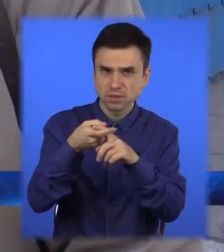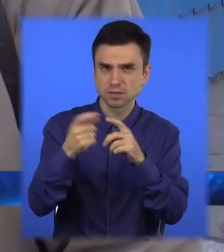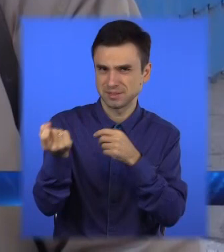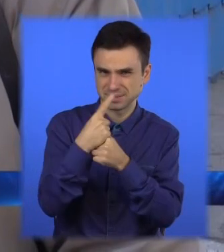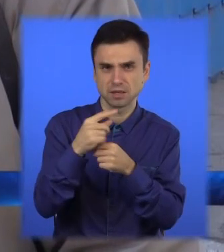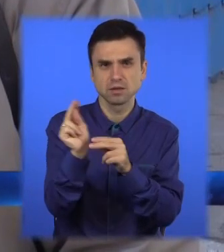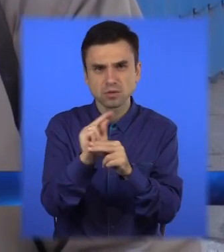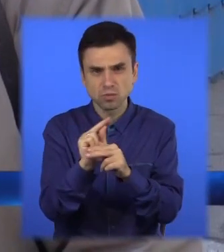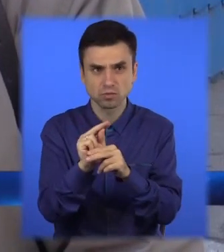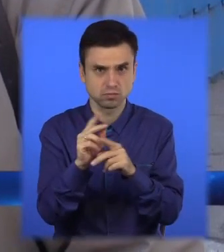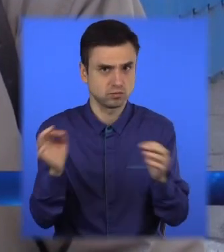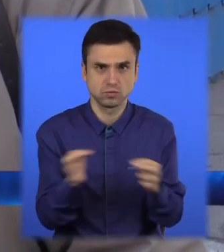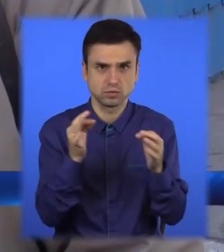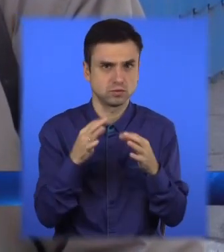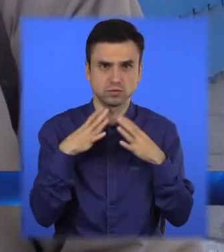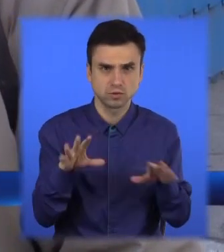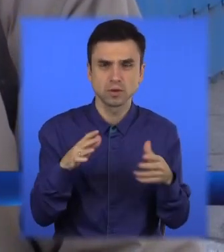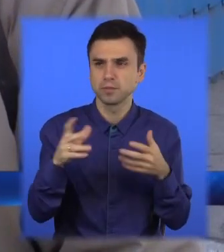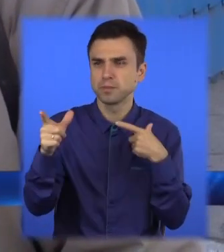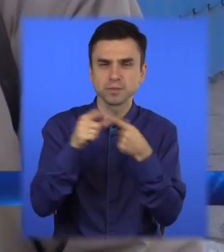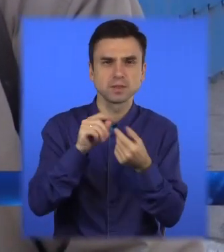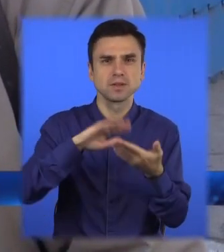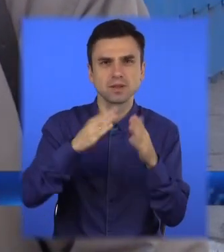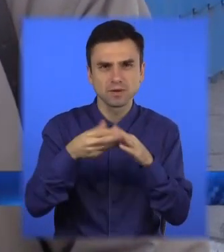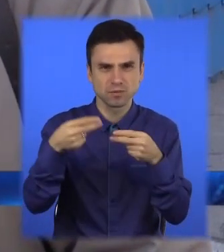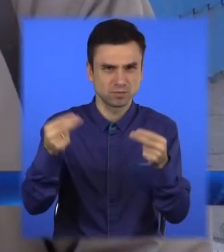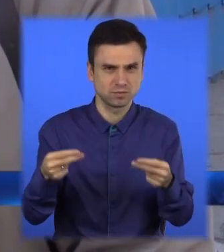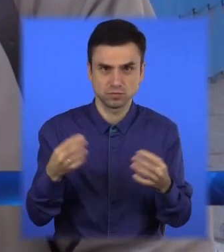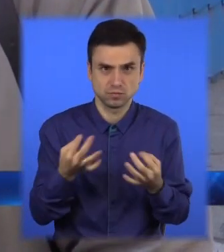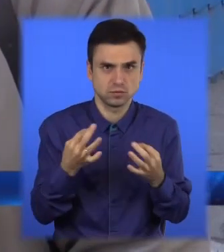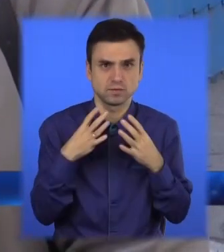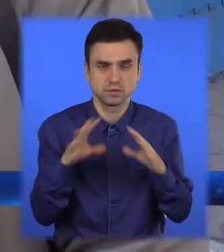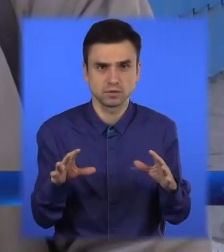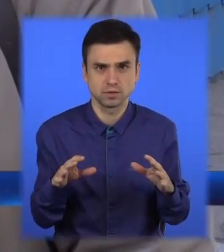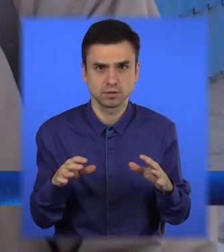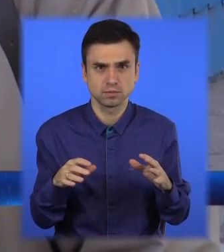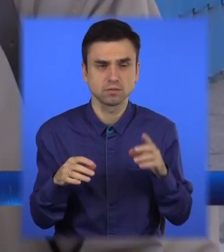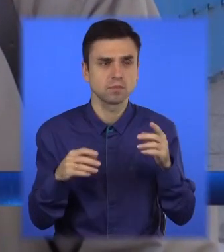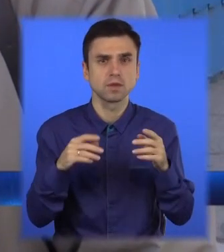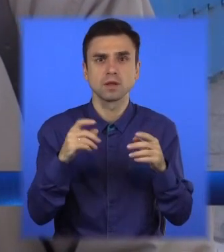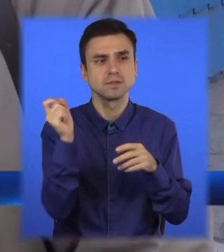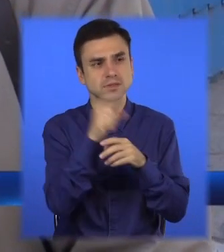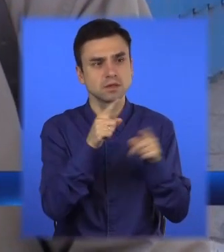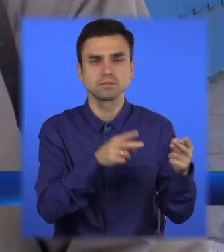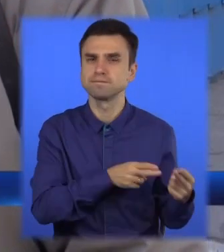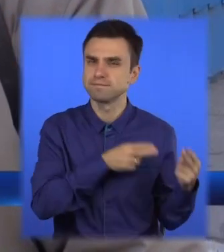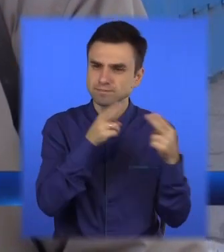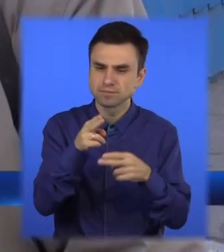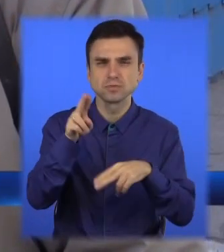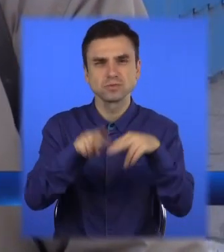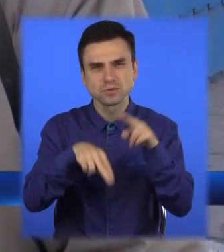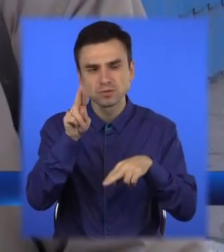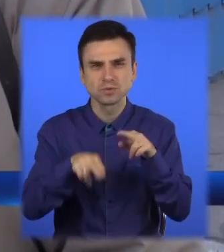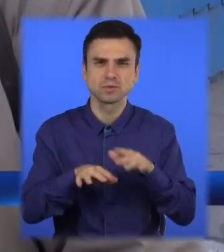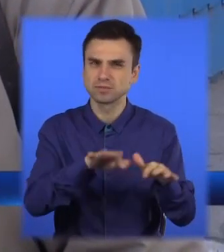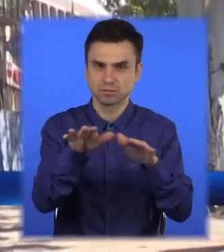не було укладено жодних договорів, за якими вони є генеральним підрядником. Так само, як і ТОВ «Акваплаз» не приступало до виконання будь-яких будівельних